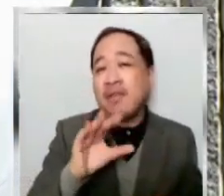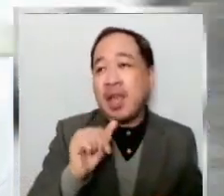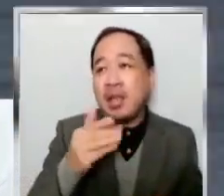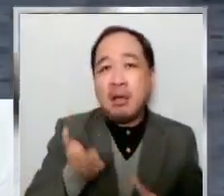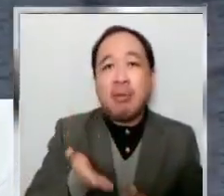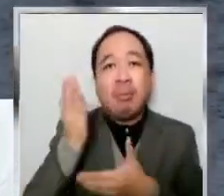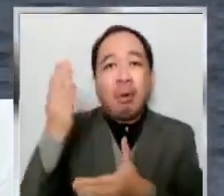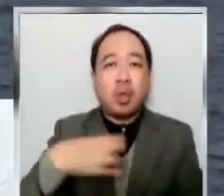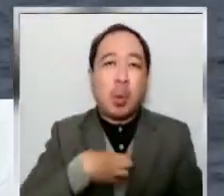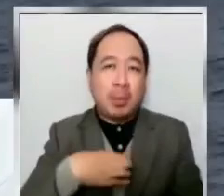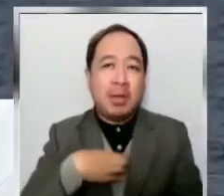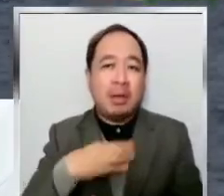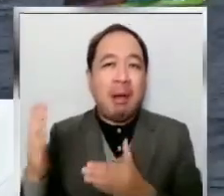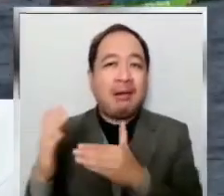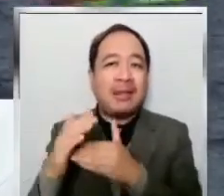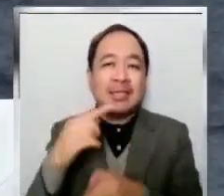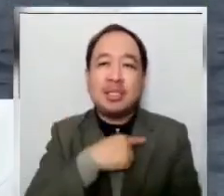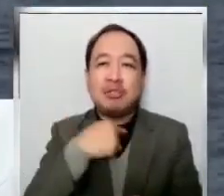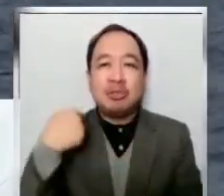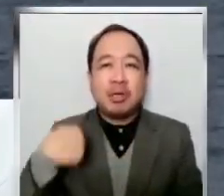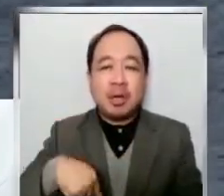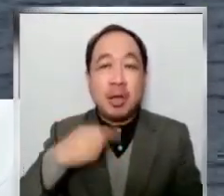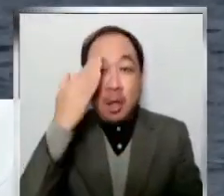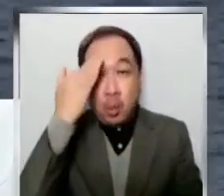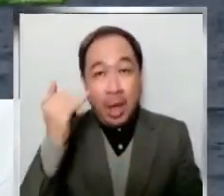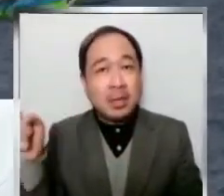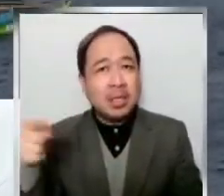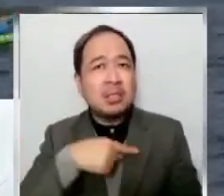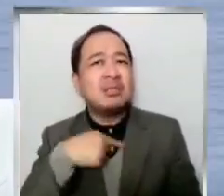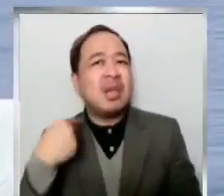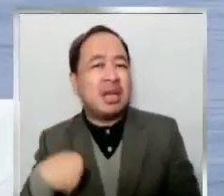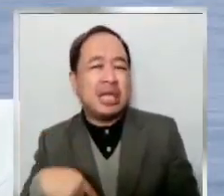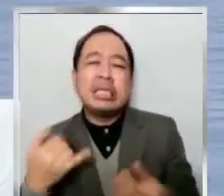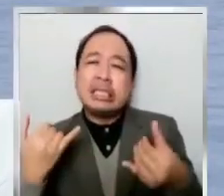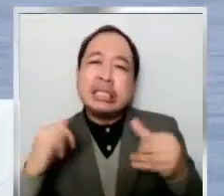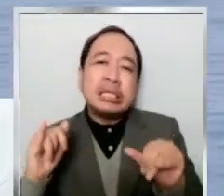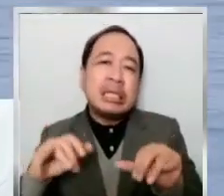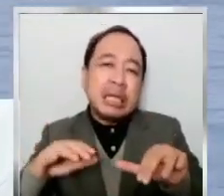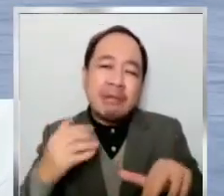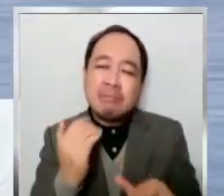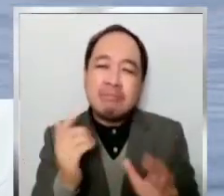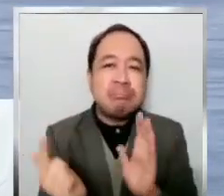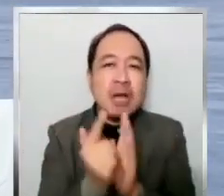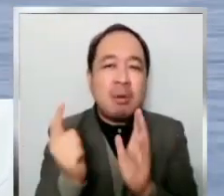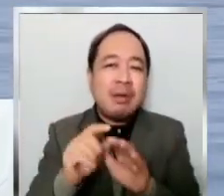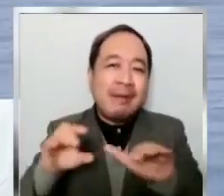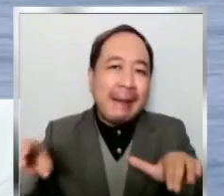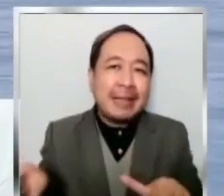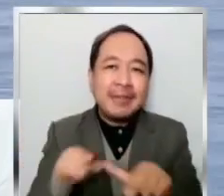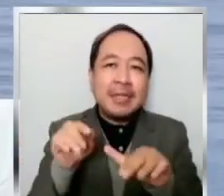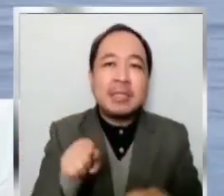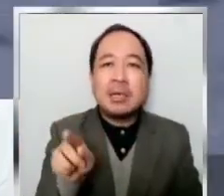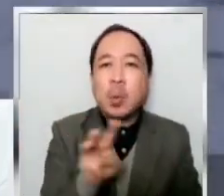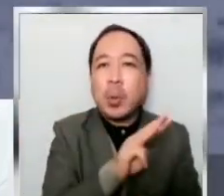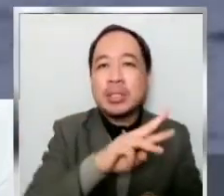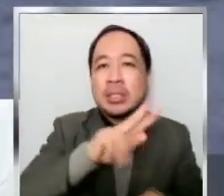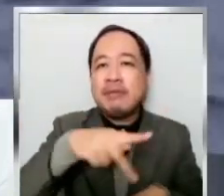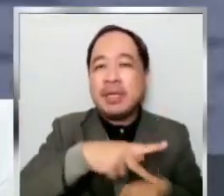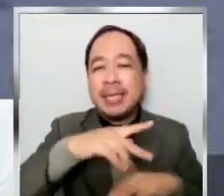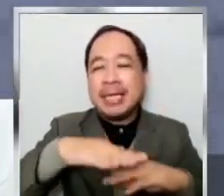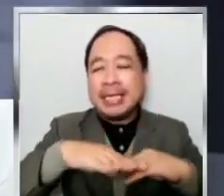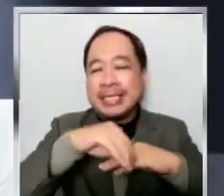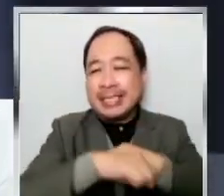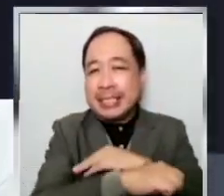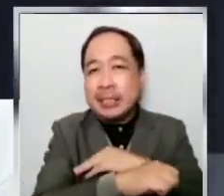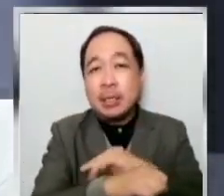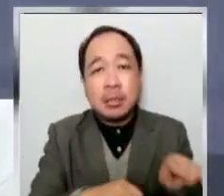China, matapos umano gumawa ang China ng mga illegal fishing activities sa West Philippine Sea. Ipinrotesta rin ng Pilipinas sa